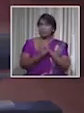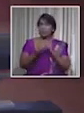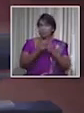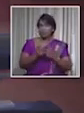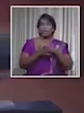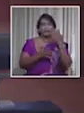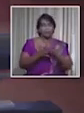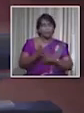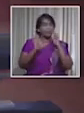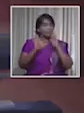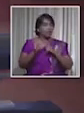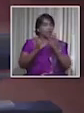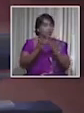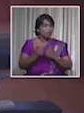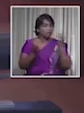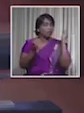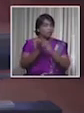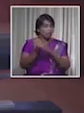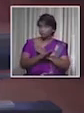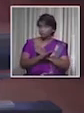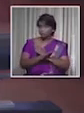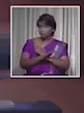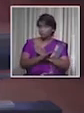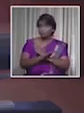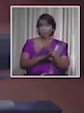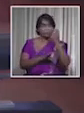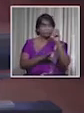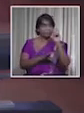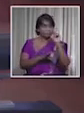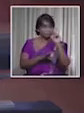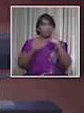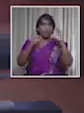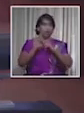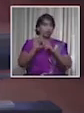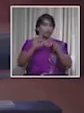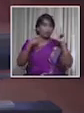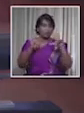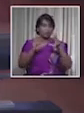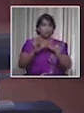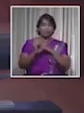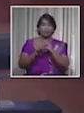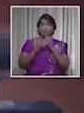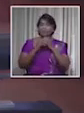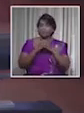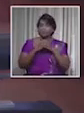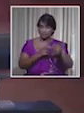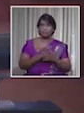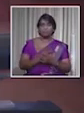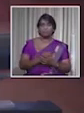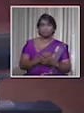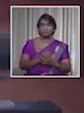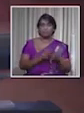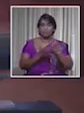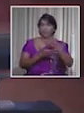வார்த்தாவுக்கு திபினம் ஹேவ விகணன வார்த்தாவுட ஆப்பன தீவட்டி கத்தின மாவுபுத்து மட்டு கியன்ன தெதாசிச தாவின மாசி அட்டவினித பிரமித்தி ஆயத்தனே சித்திகா கீன மாத்மி